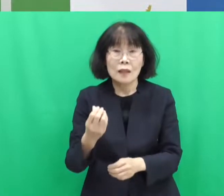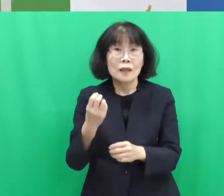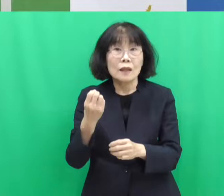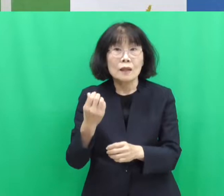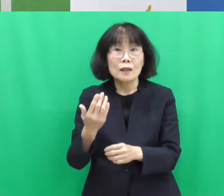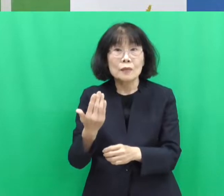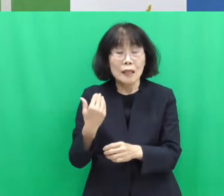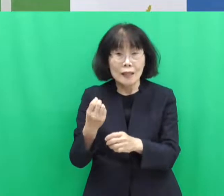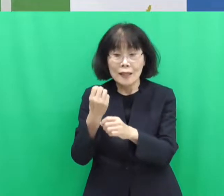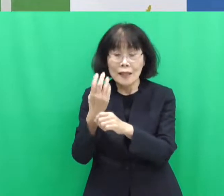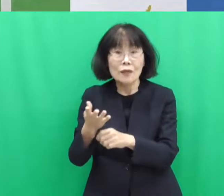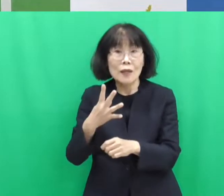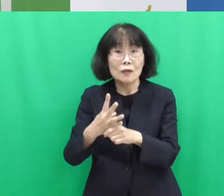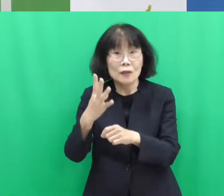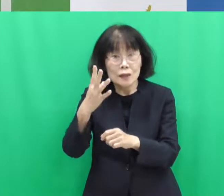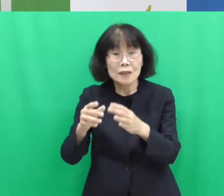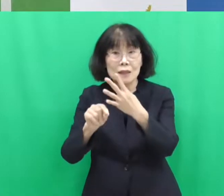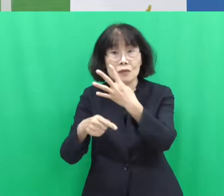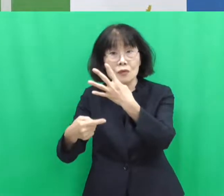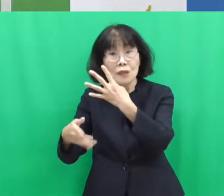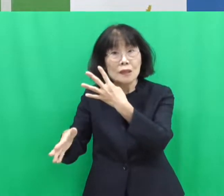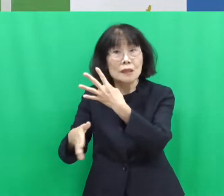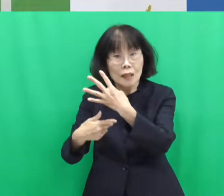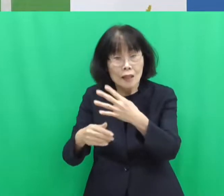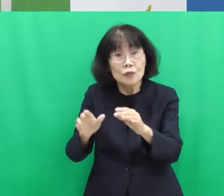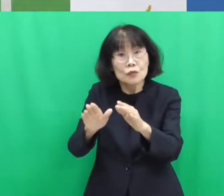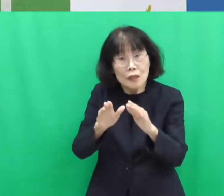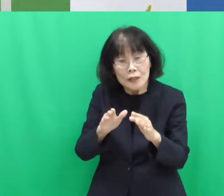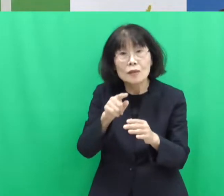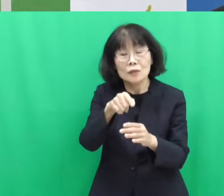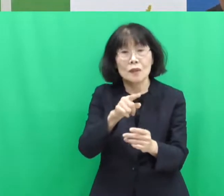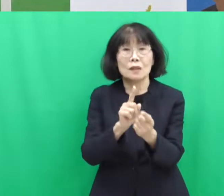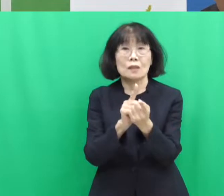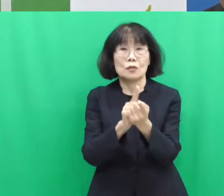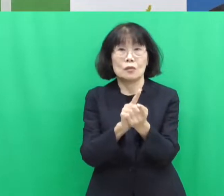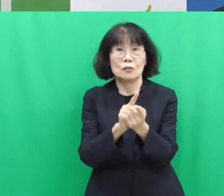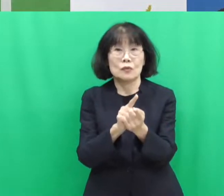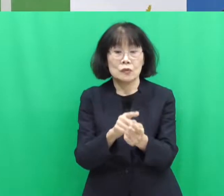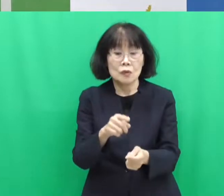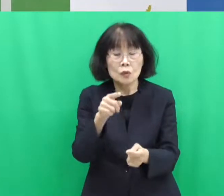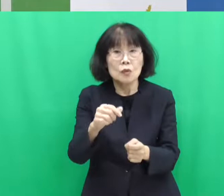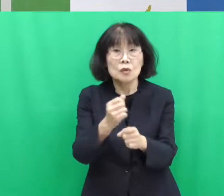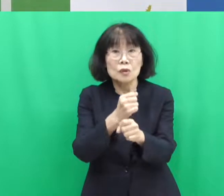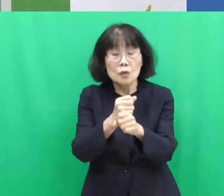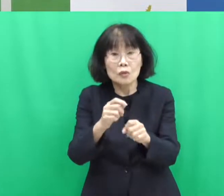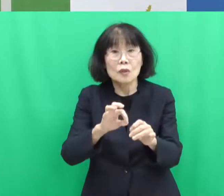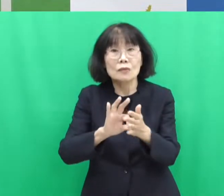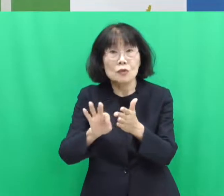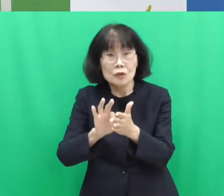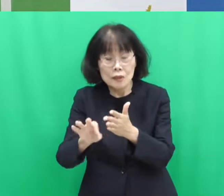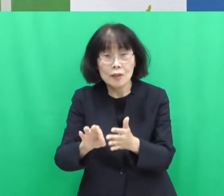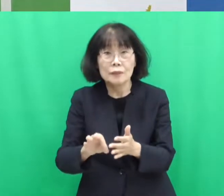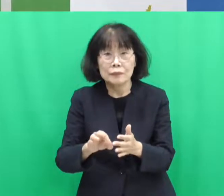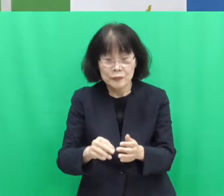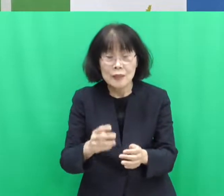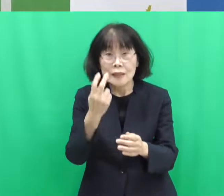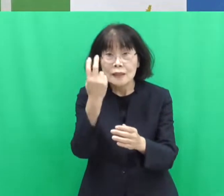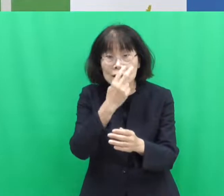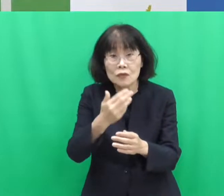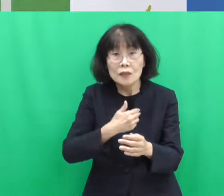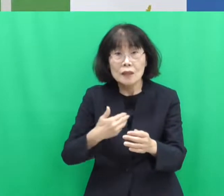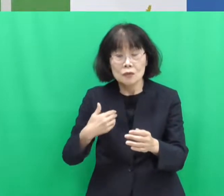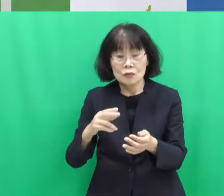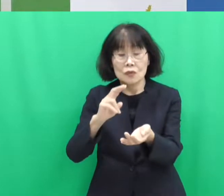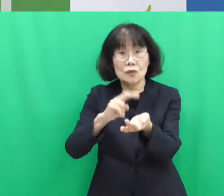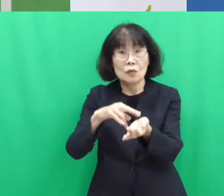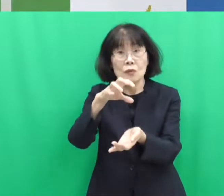た検査を対象としております。訴求いたします。この事業を活用して不妊検査を受けることができる医療機関の情報